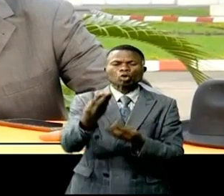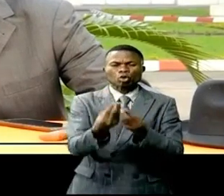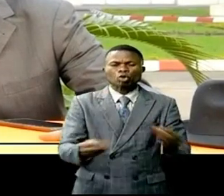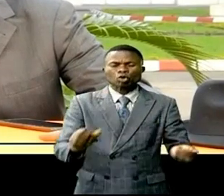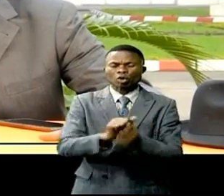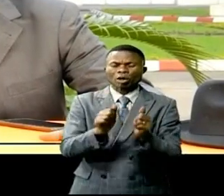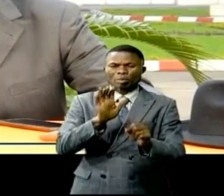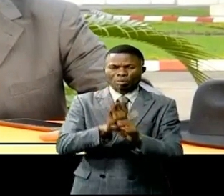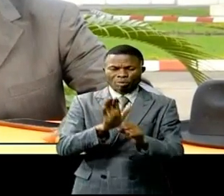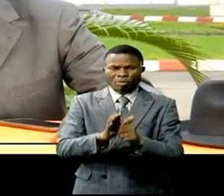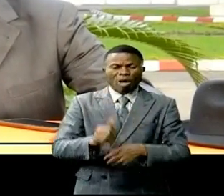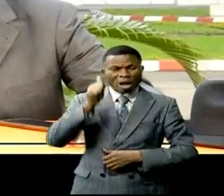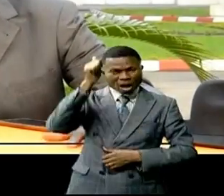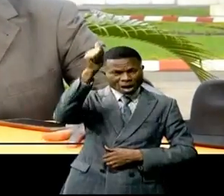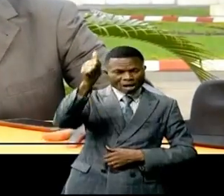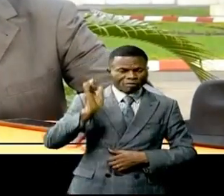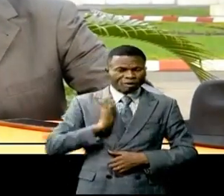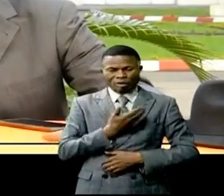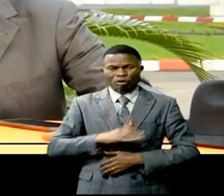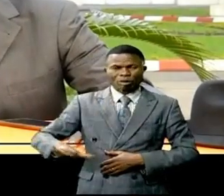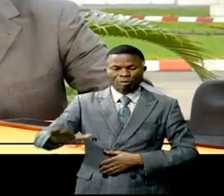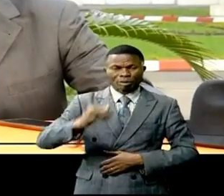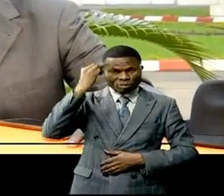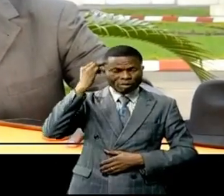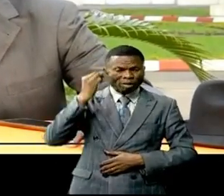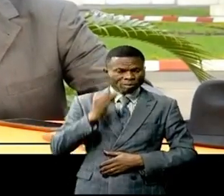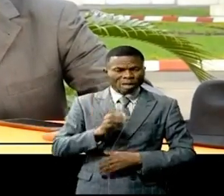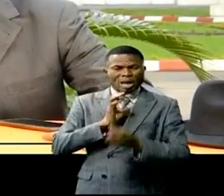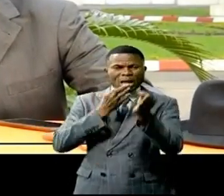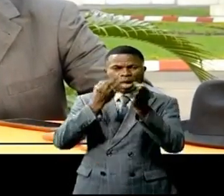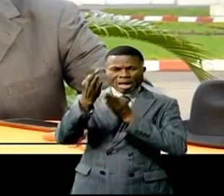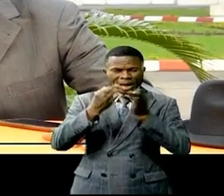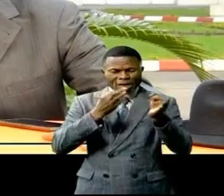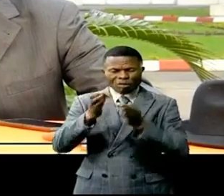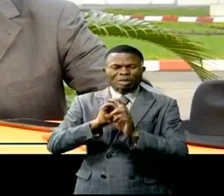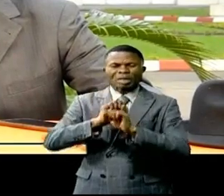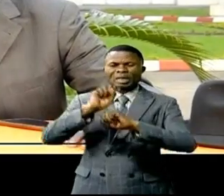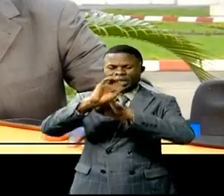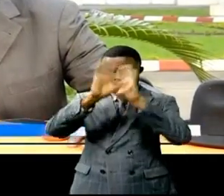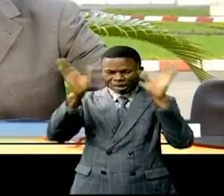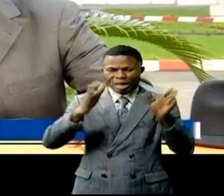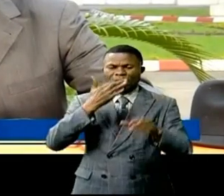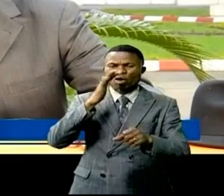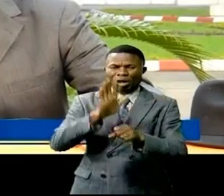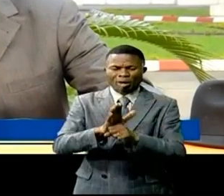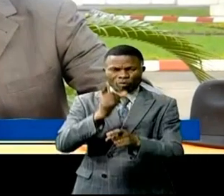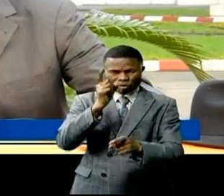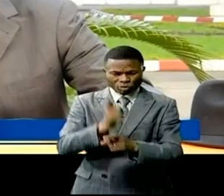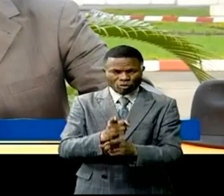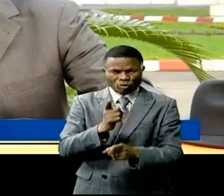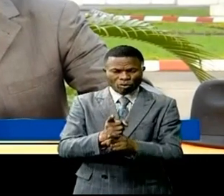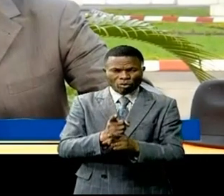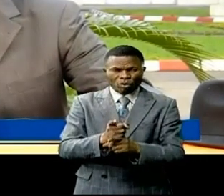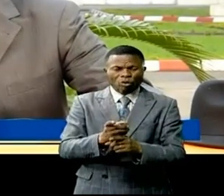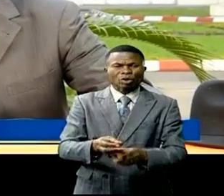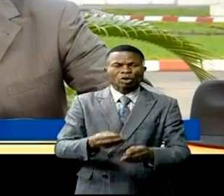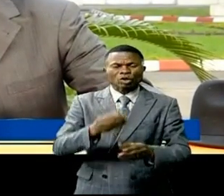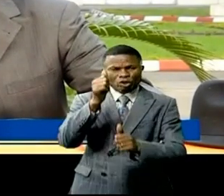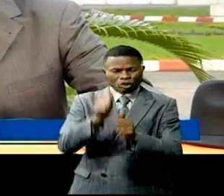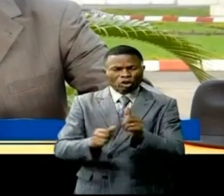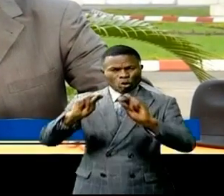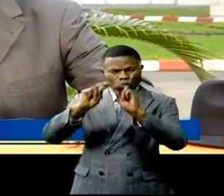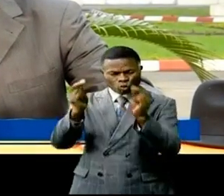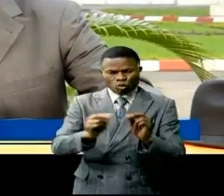de l'avenir de notre République. Le ministre a donné vraiment des éléments très rassurants qui devaient amener chaque